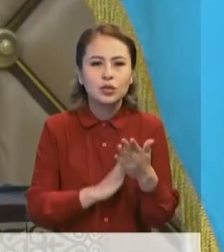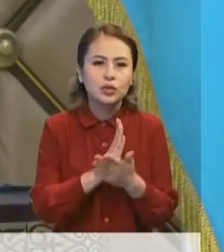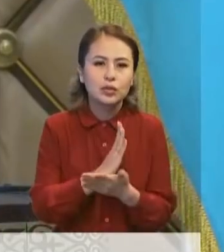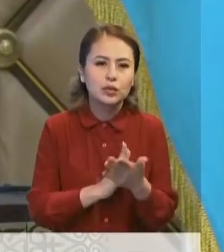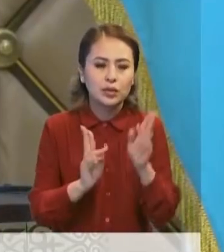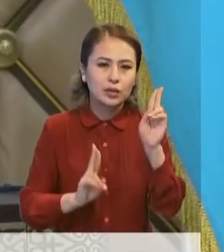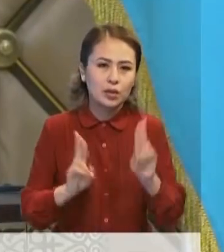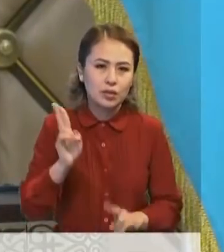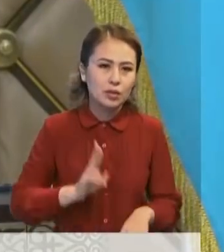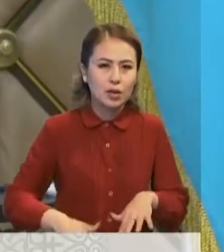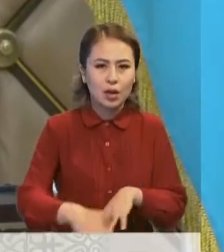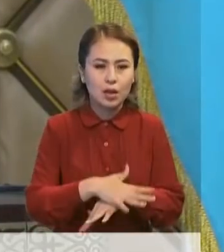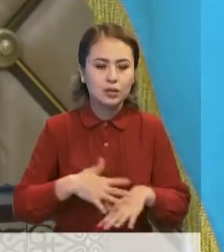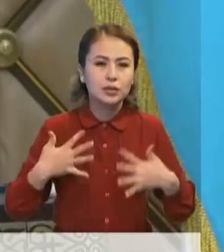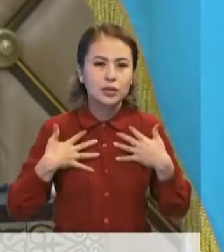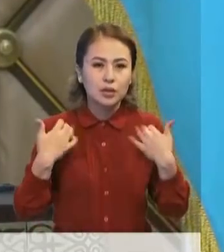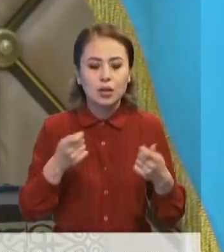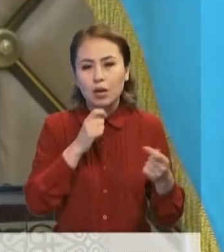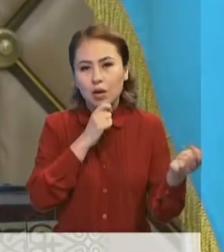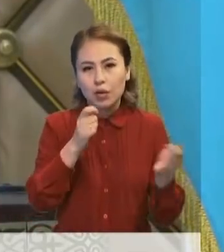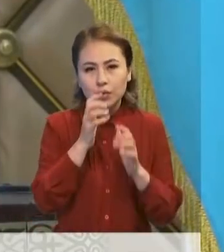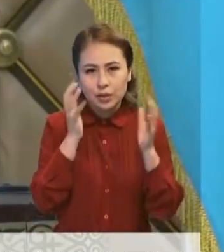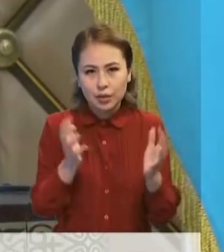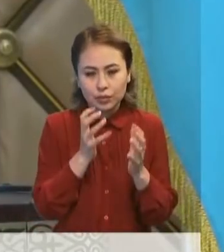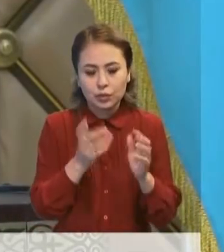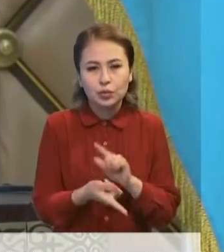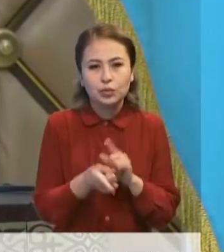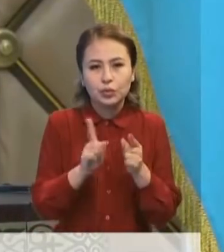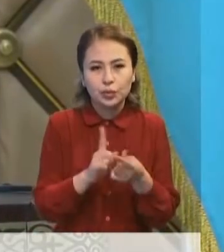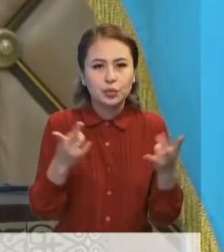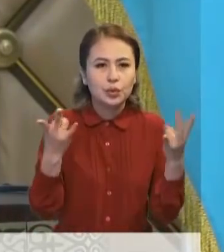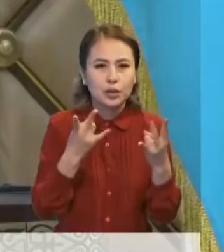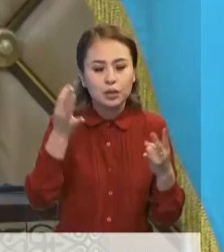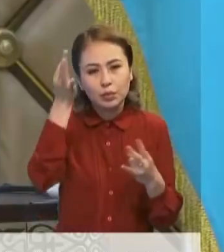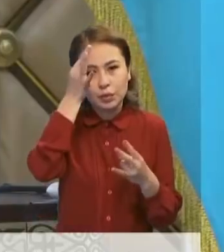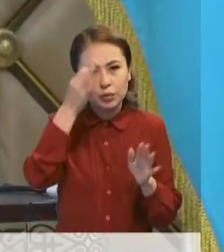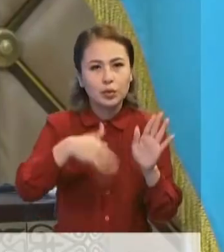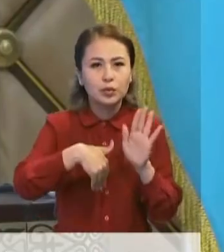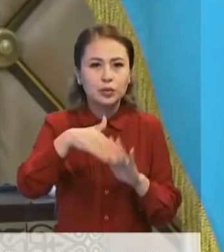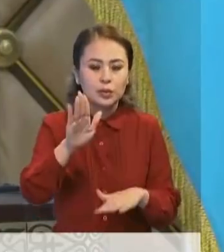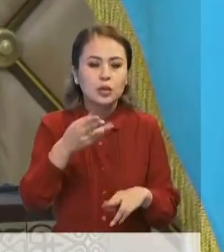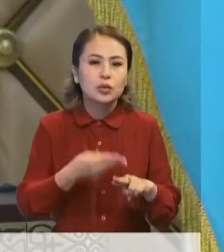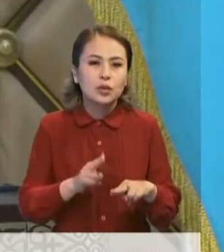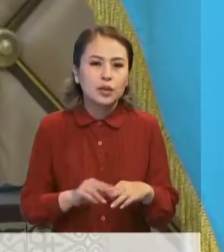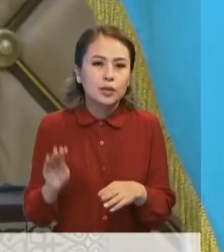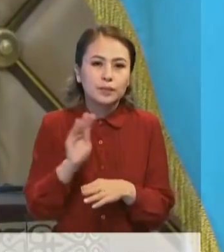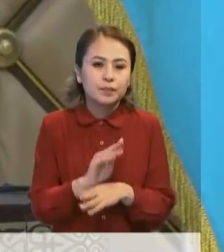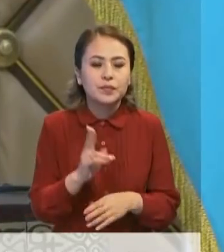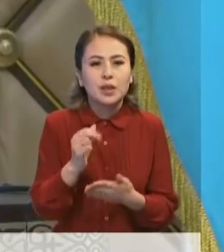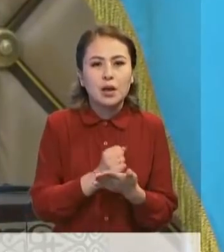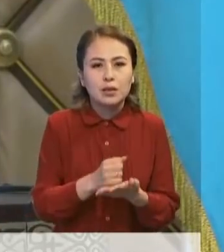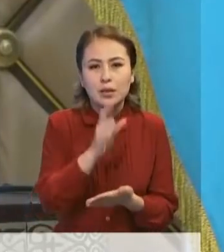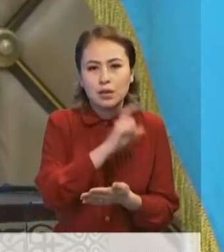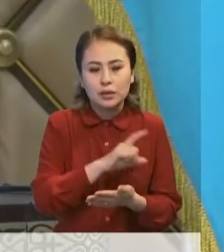дәстүрлер халықтың денсаулығы мен қауіпсіздігін сақтау үшін өзгеруі керек екенін көрсеткені мәлім. Сондай-ақ,